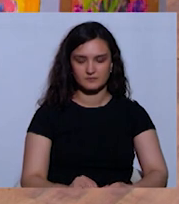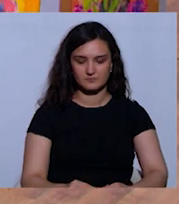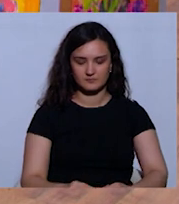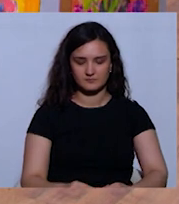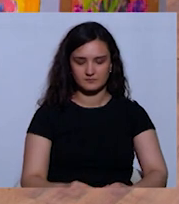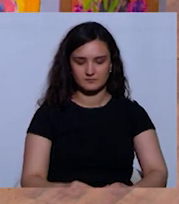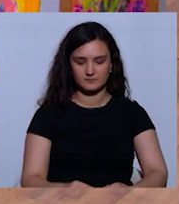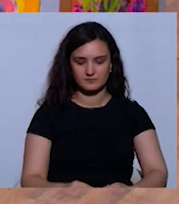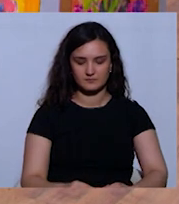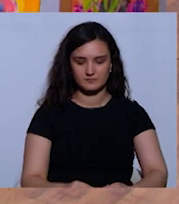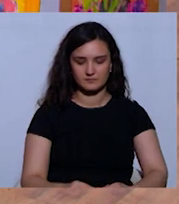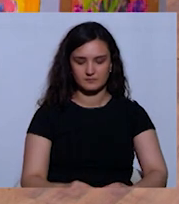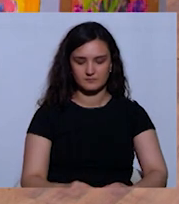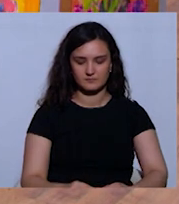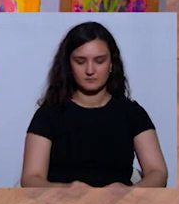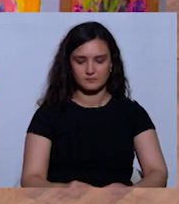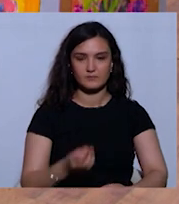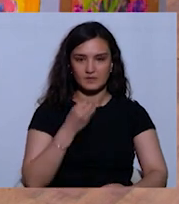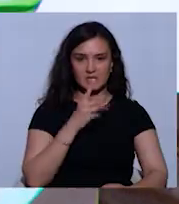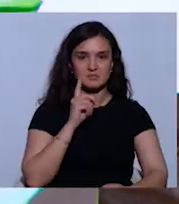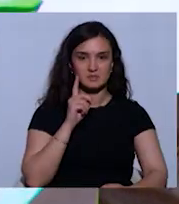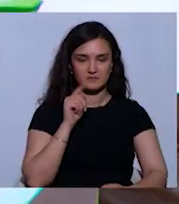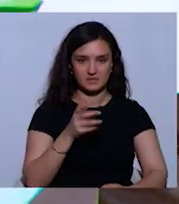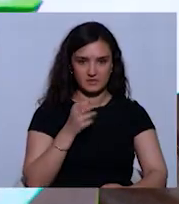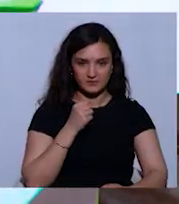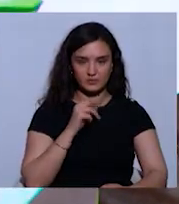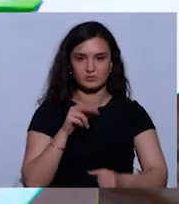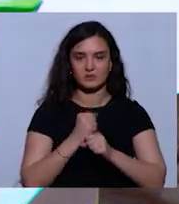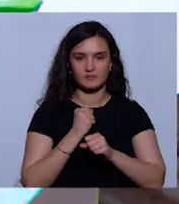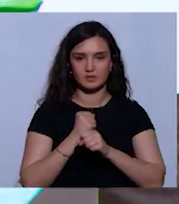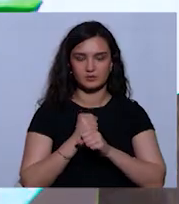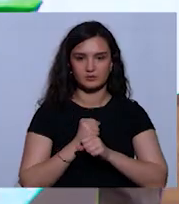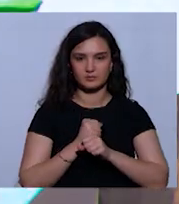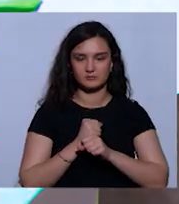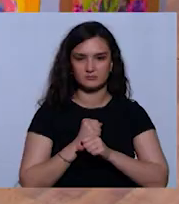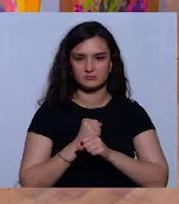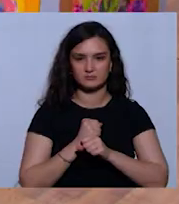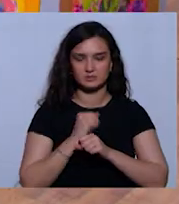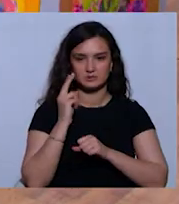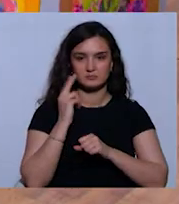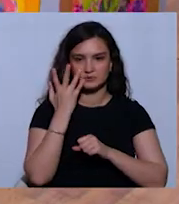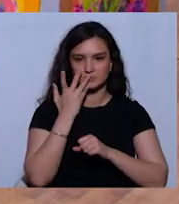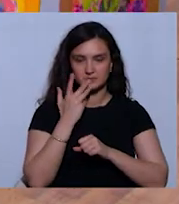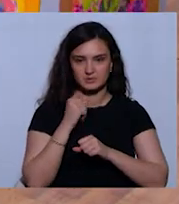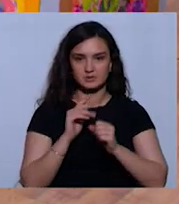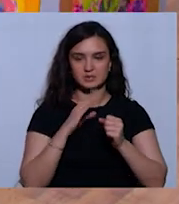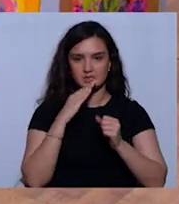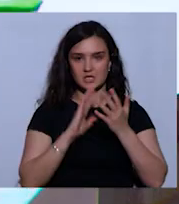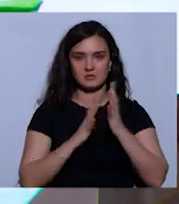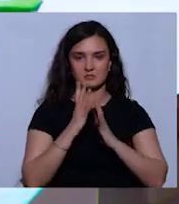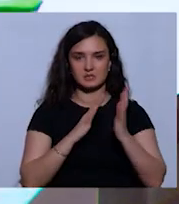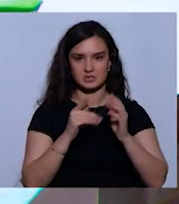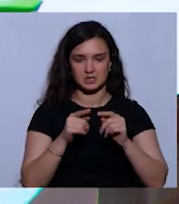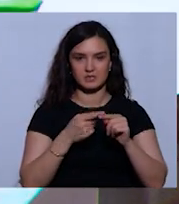არის? წვანე მინდა. კარგი, წვანე ავიღოთ და გავაკეთოთ. ანუ ასამნისფერი